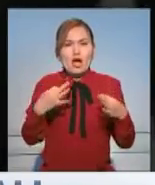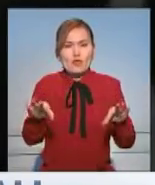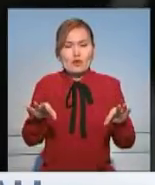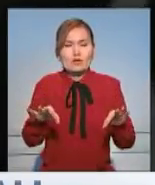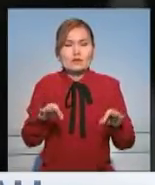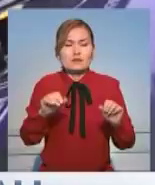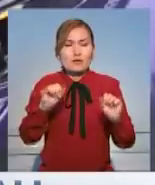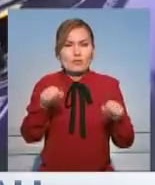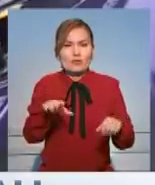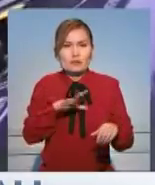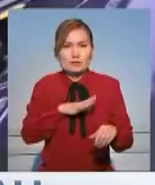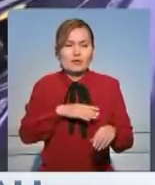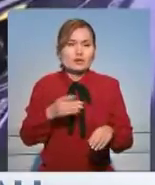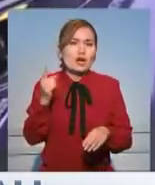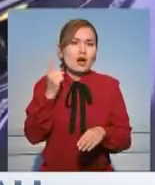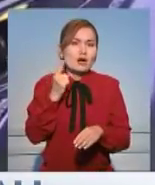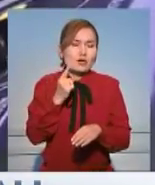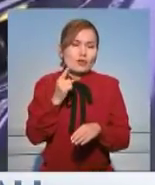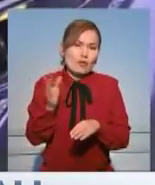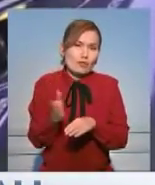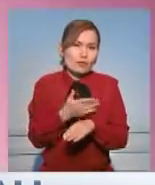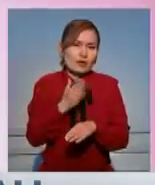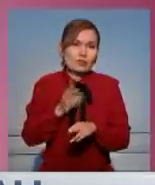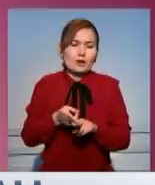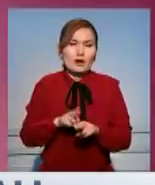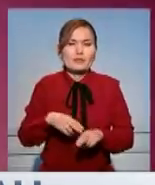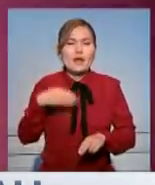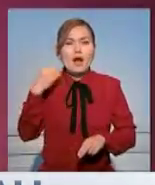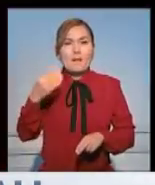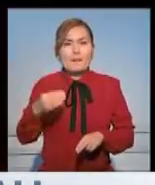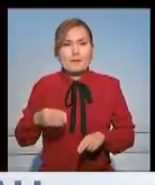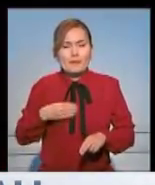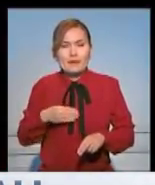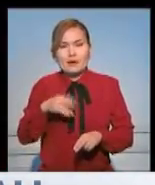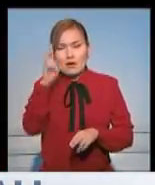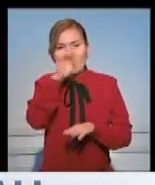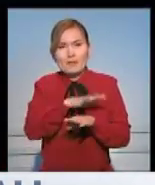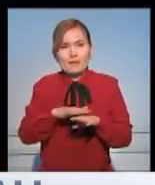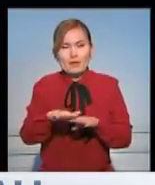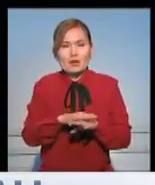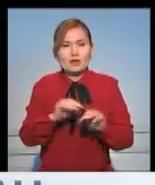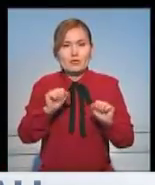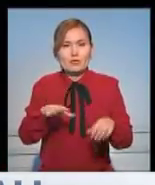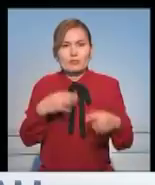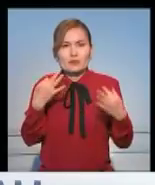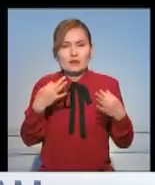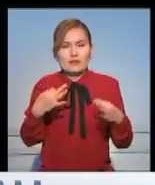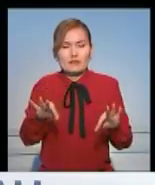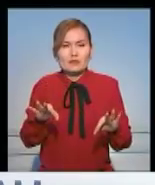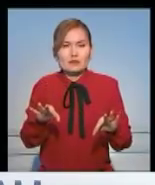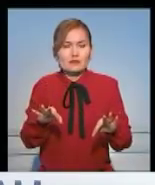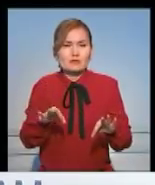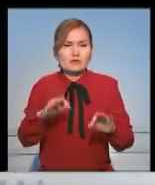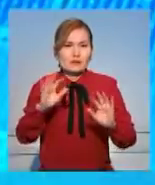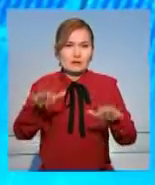мүмкіндігінен айырылып отыр. Бұл әрекеттерден соң Париждің басы дауға қалуы әбден мүмкін, дейді ол.